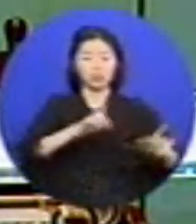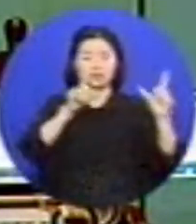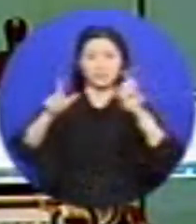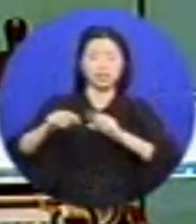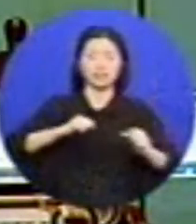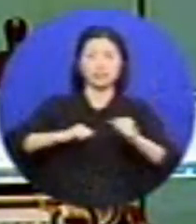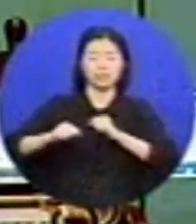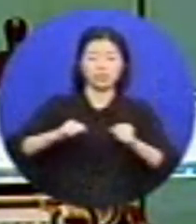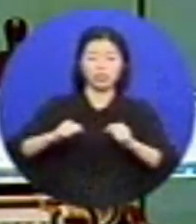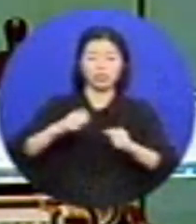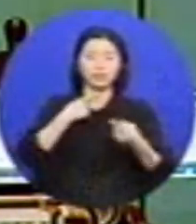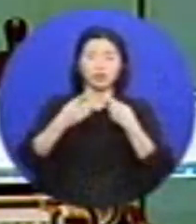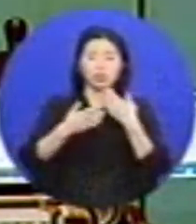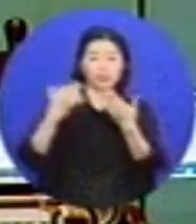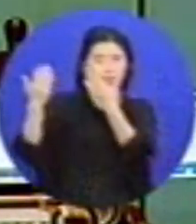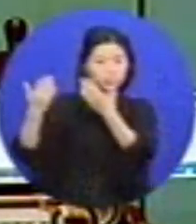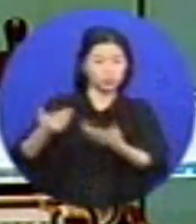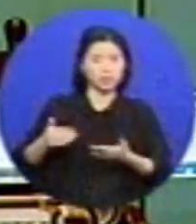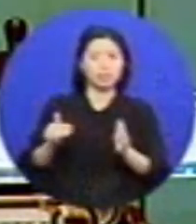주실 것입니다.